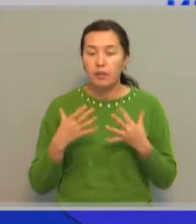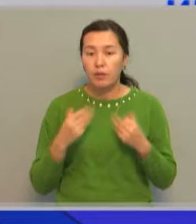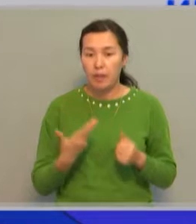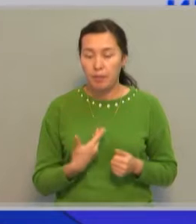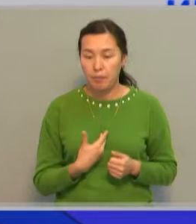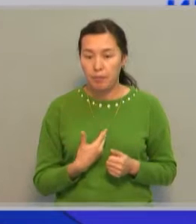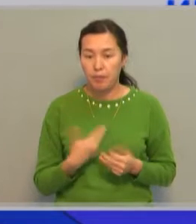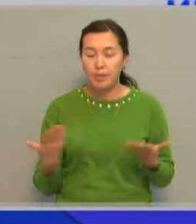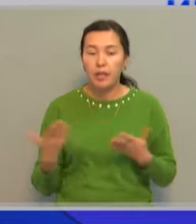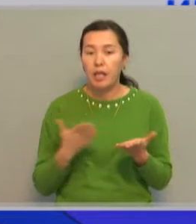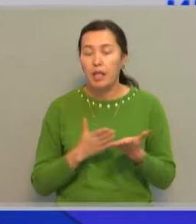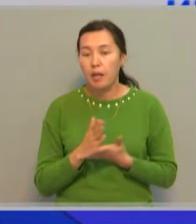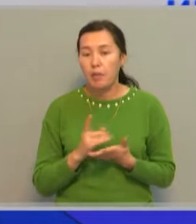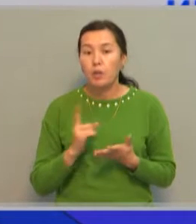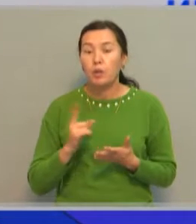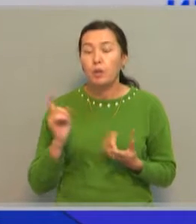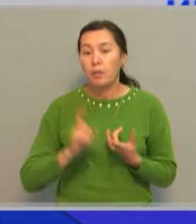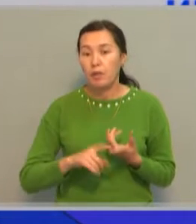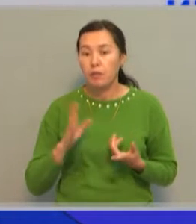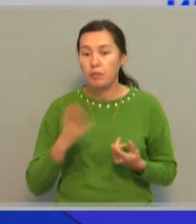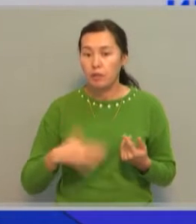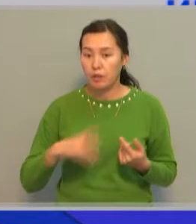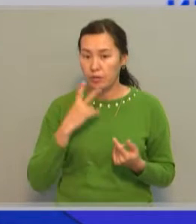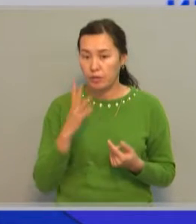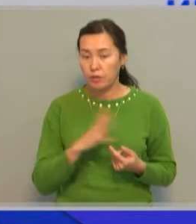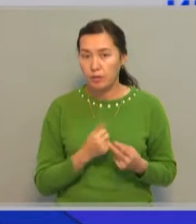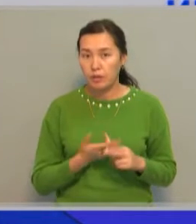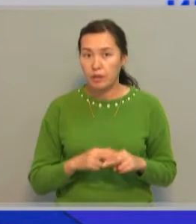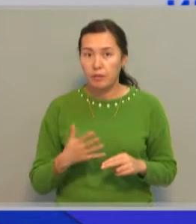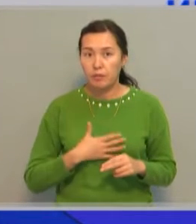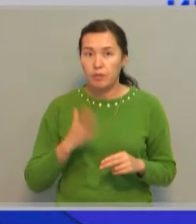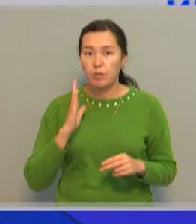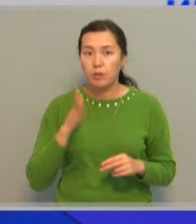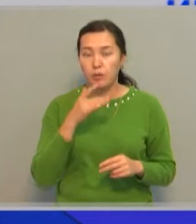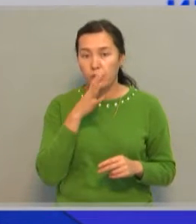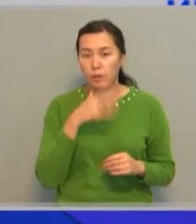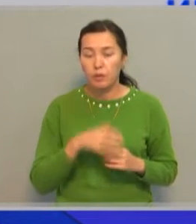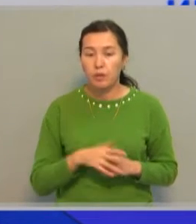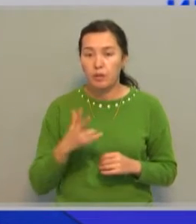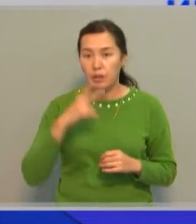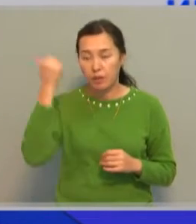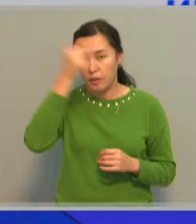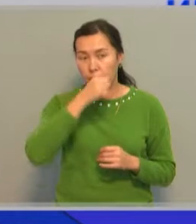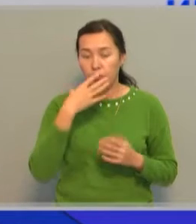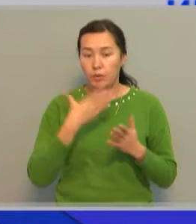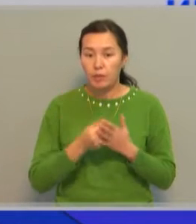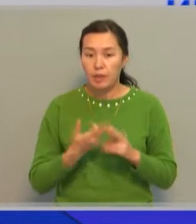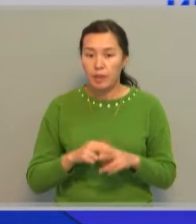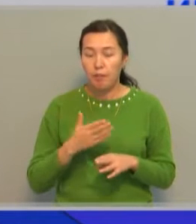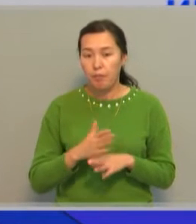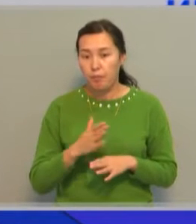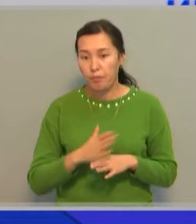таңда біздің қандай бағытта, неге қарай бағытталатынымызды дәлелдеп отыр. Сол себепті біз алдағы 3 жылдықта өзімізді осы шағын